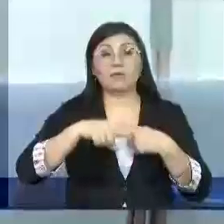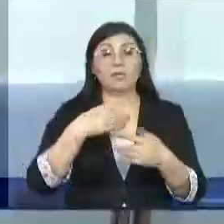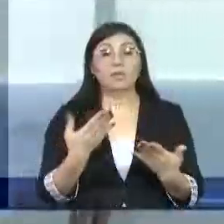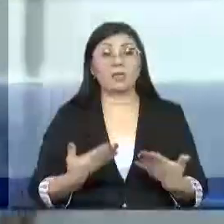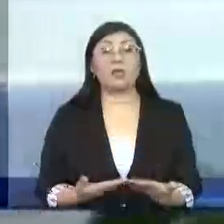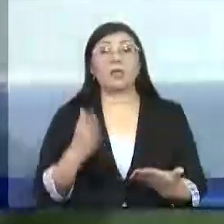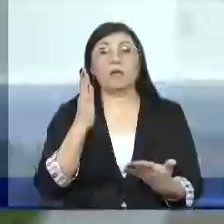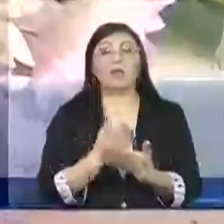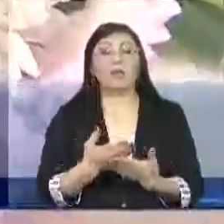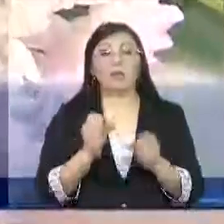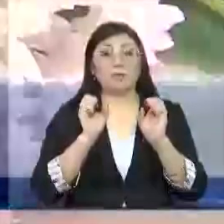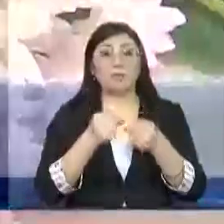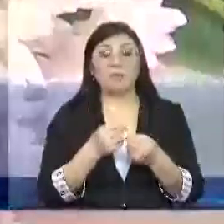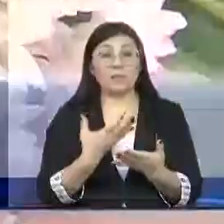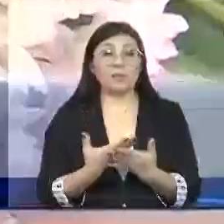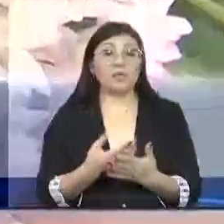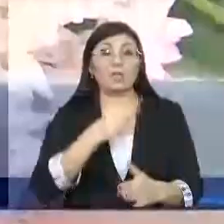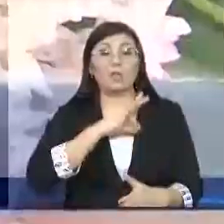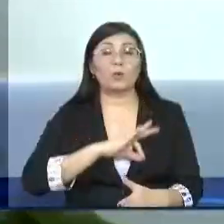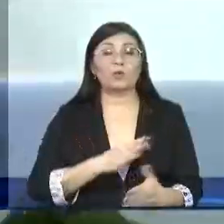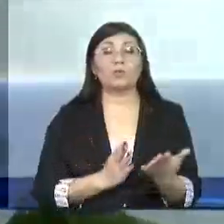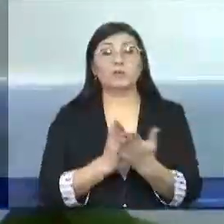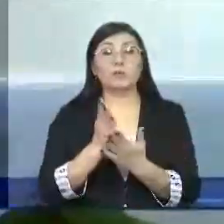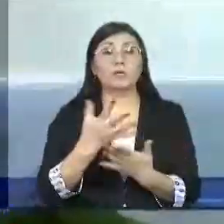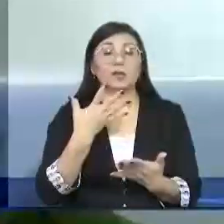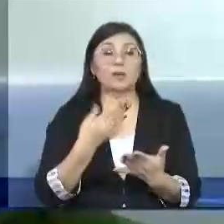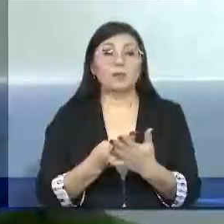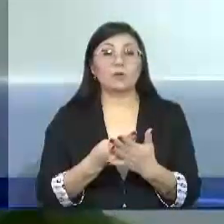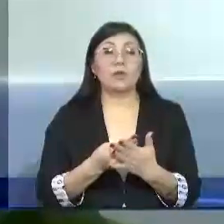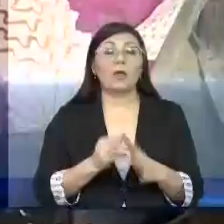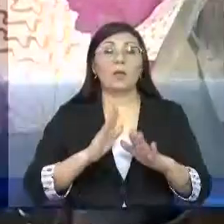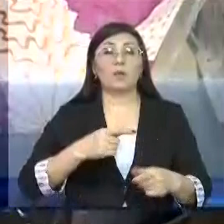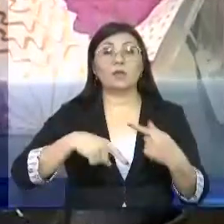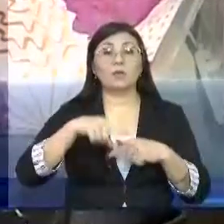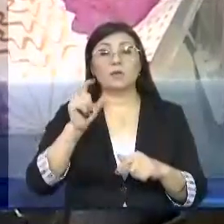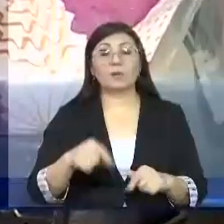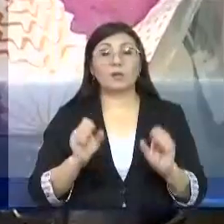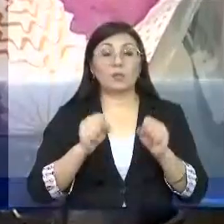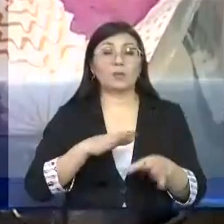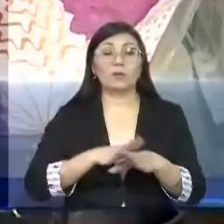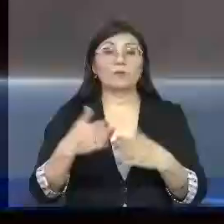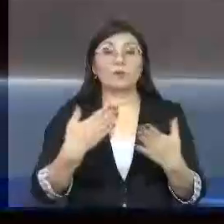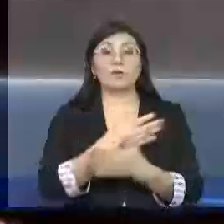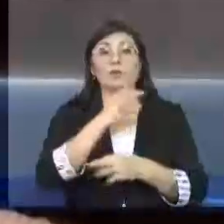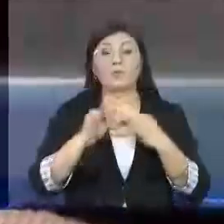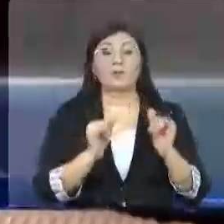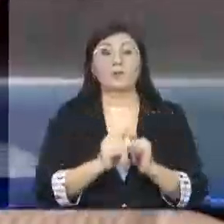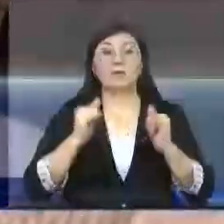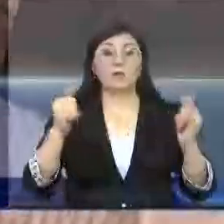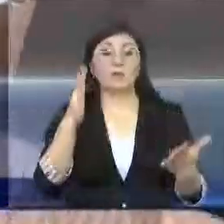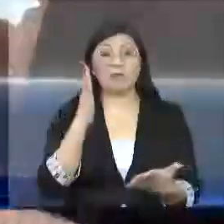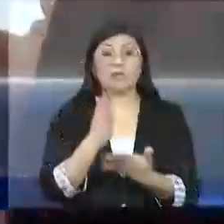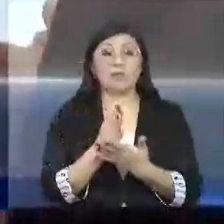есть возможность, не выезжая в областной центр, пользоваться услугами. В свою очередь местные бизнесмены могут не только реализовывать новые проекты, но и развивать